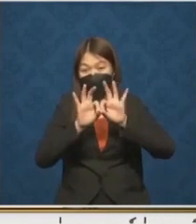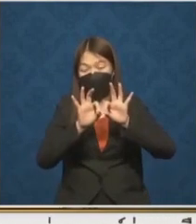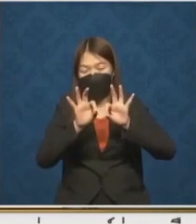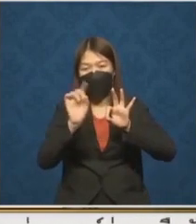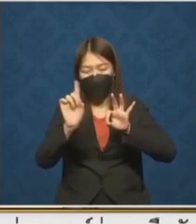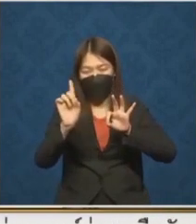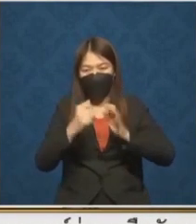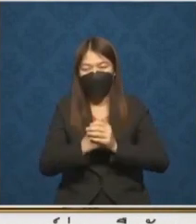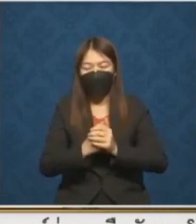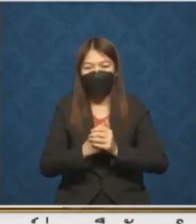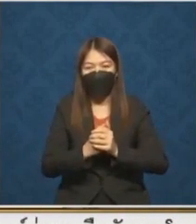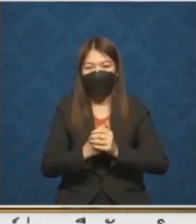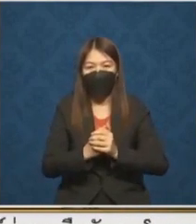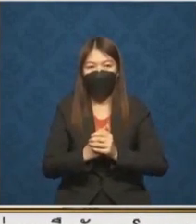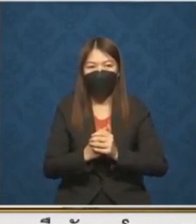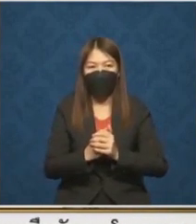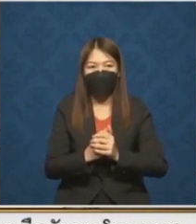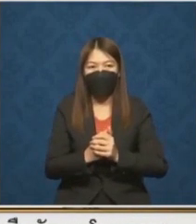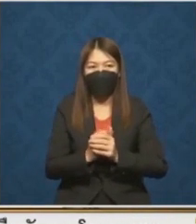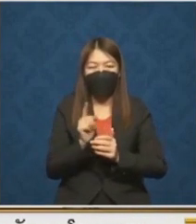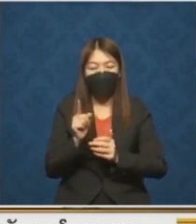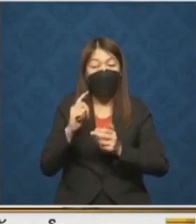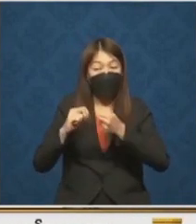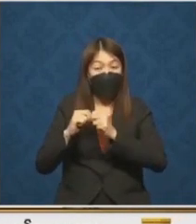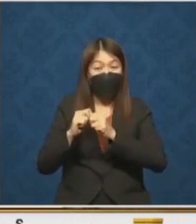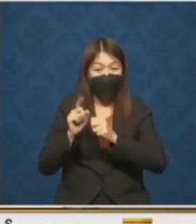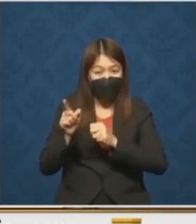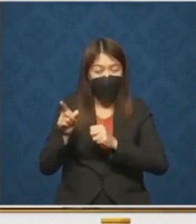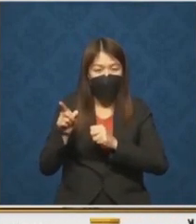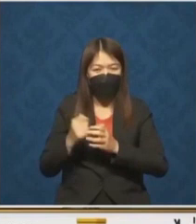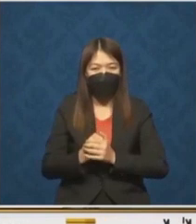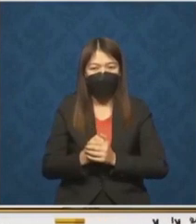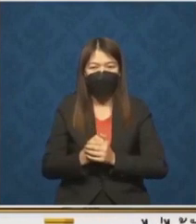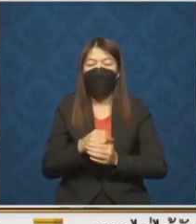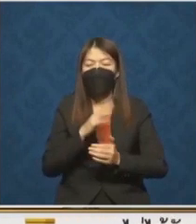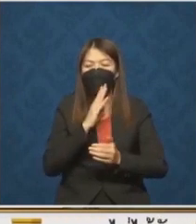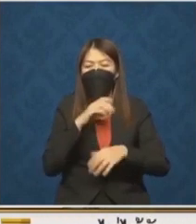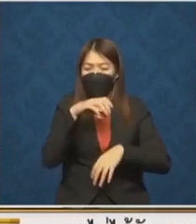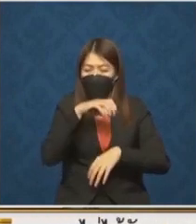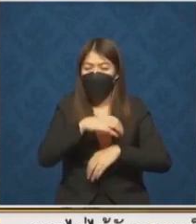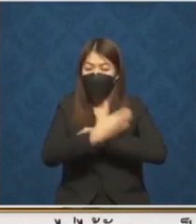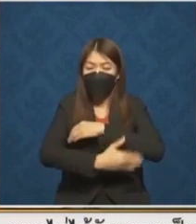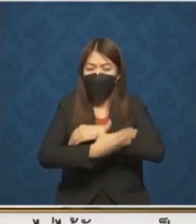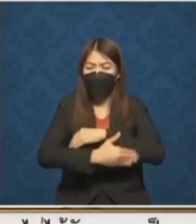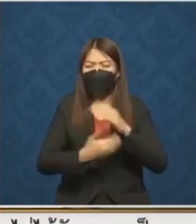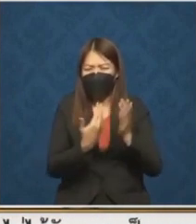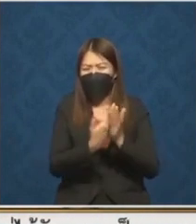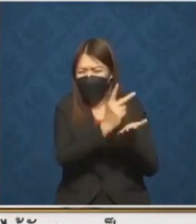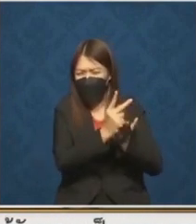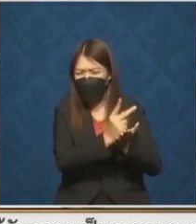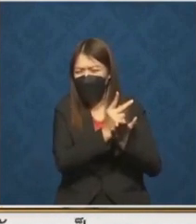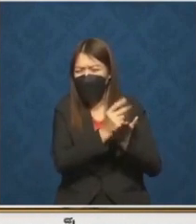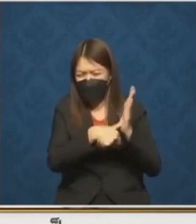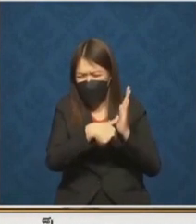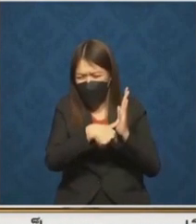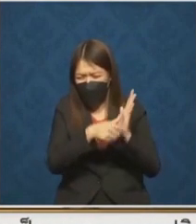กรณีดังกล่าวถารไฟเราเป็นนี่มากมายแลวรถไฟก็มีหลักอย